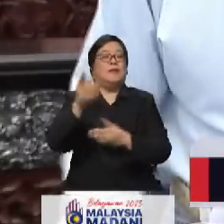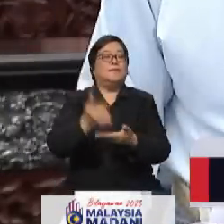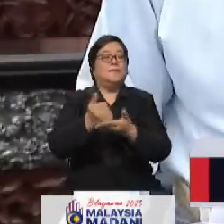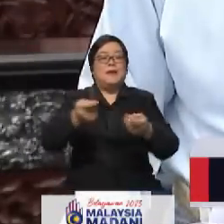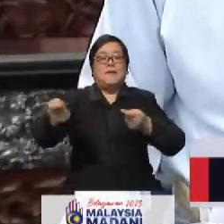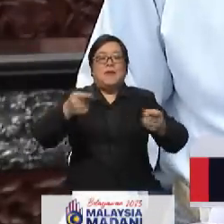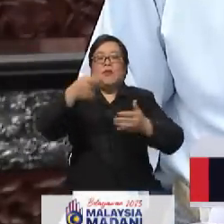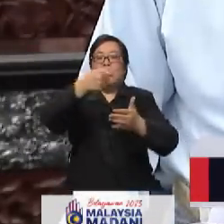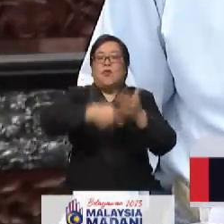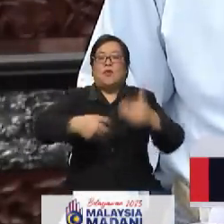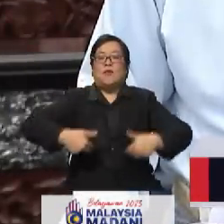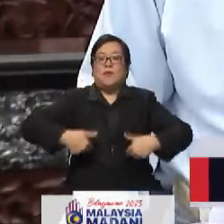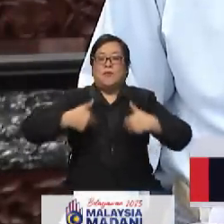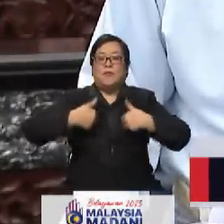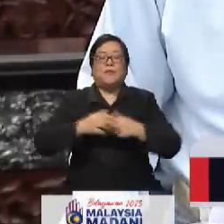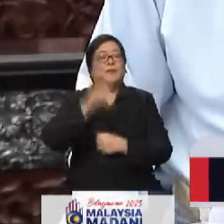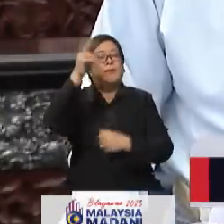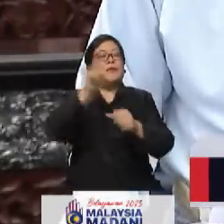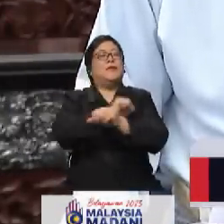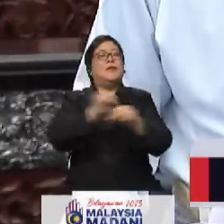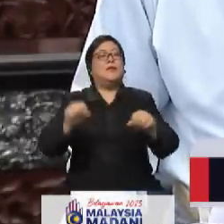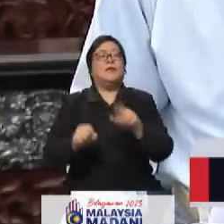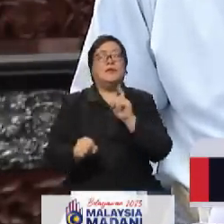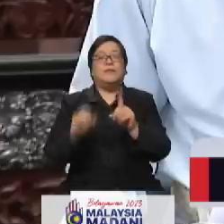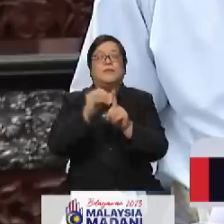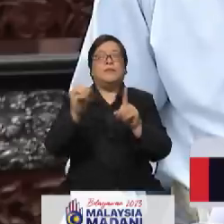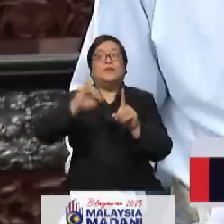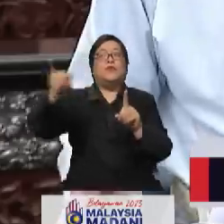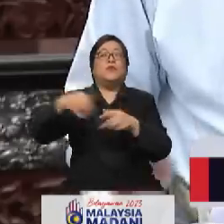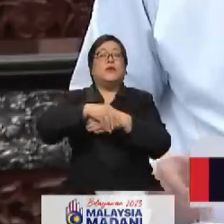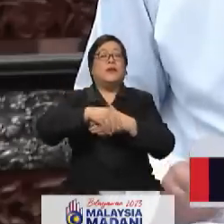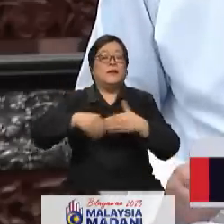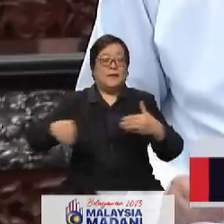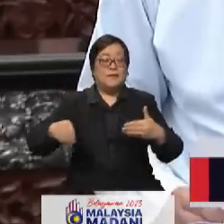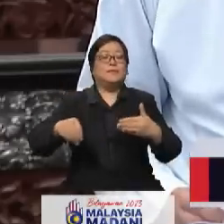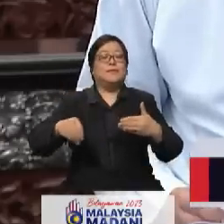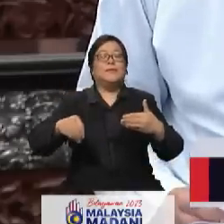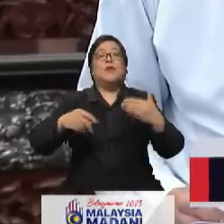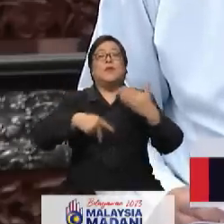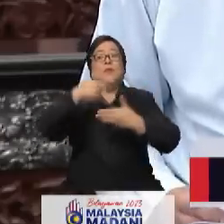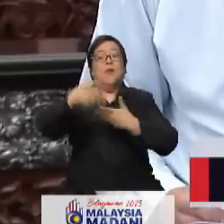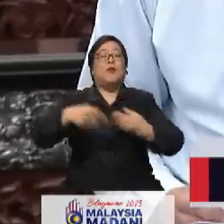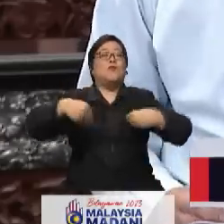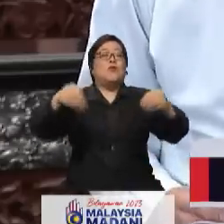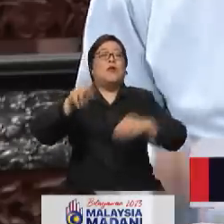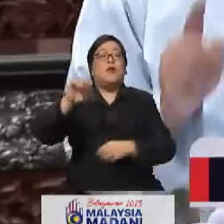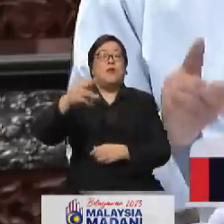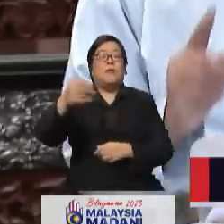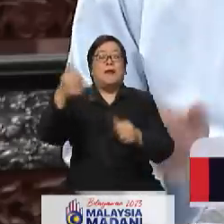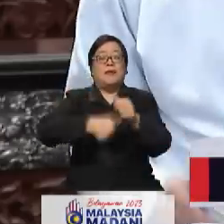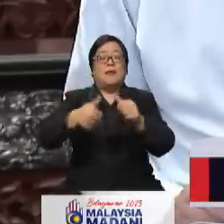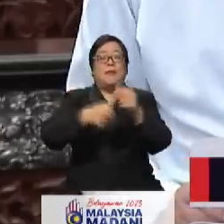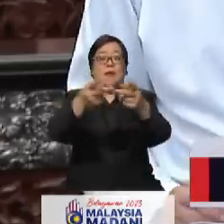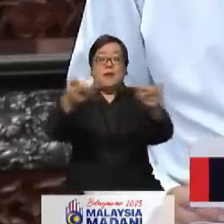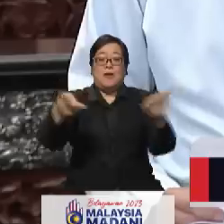mengawal kos sara hidup. Kerajaan menyediakan RM100 juta untuk menjayakan program jualan rahmah di setiap